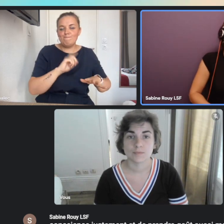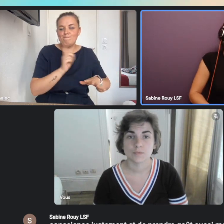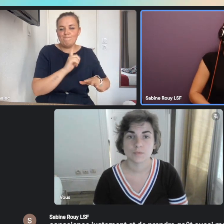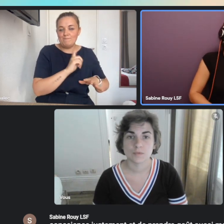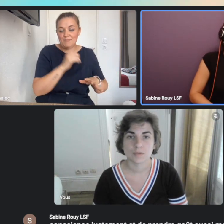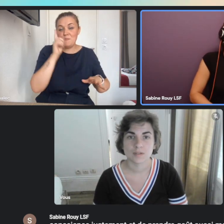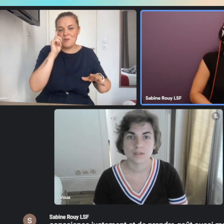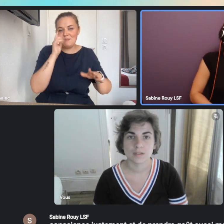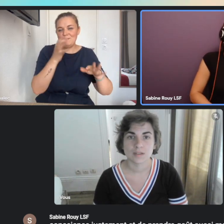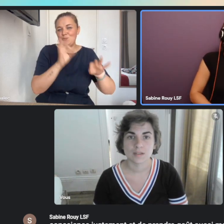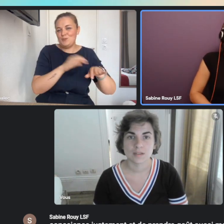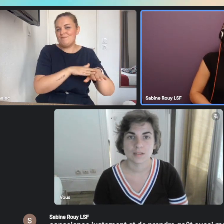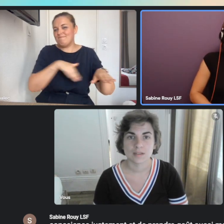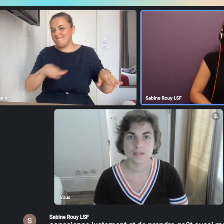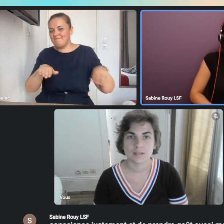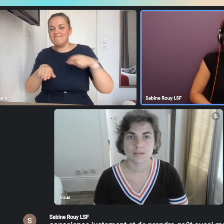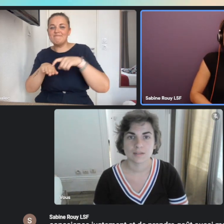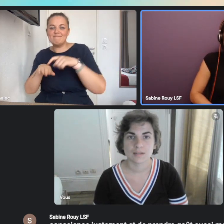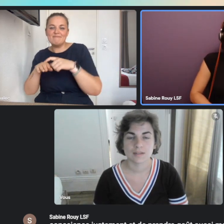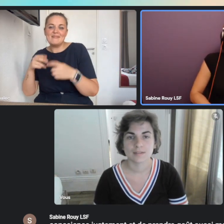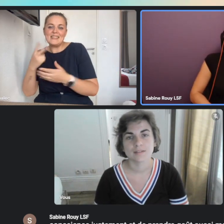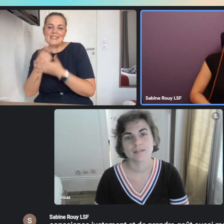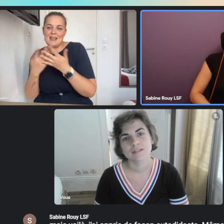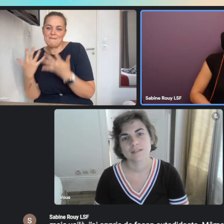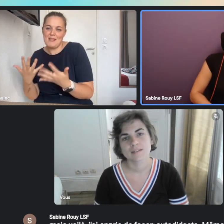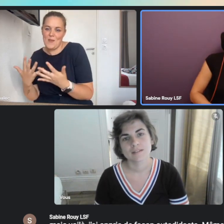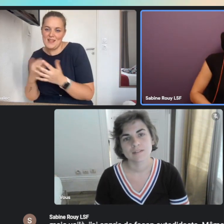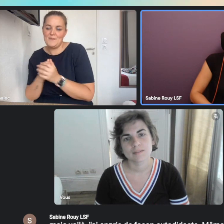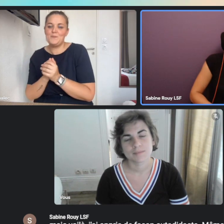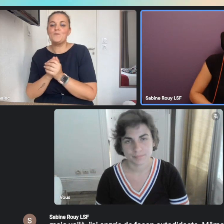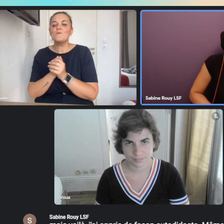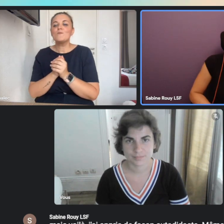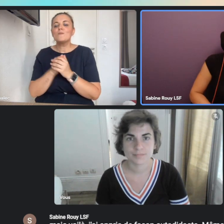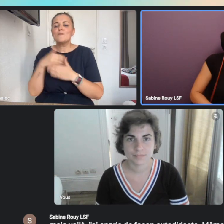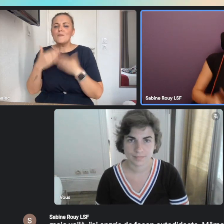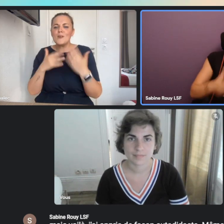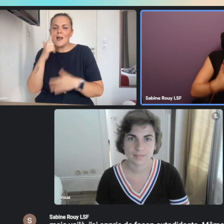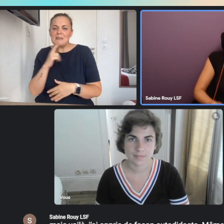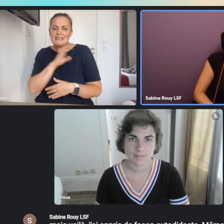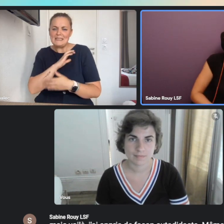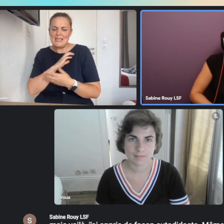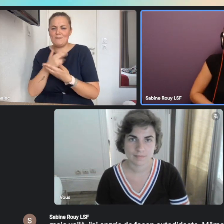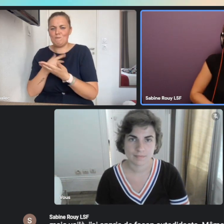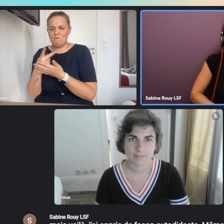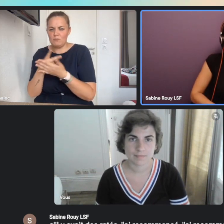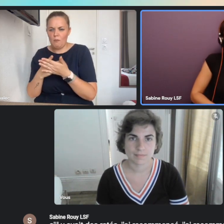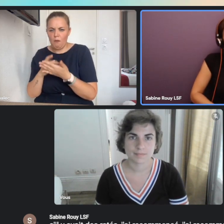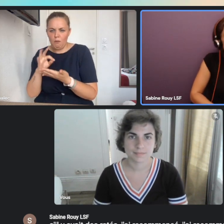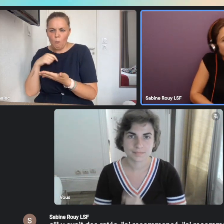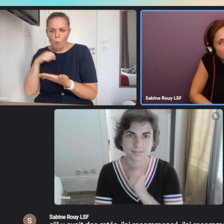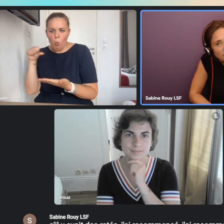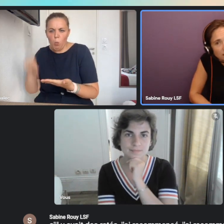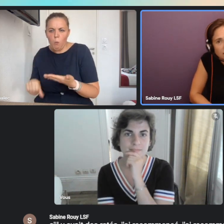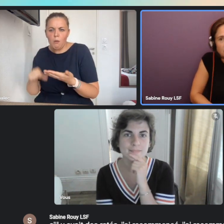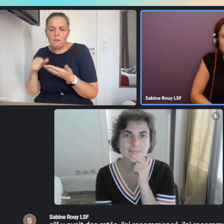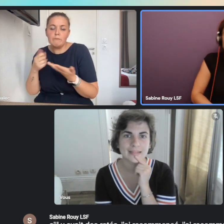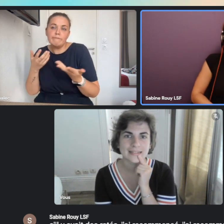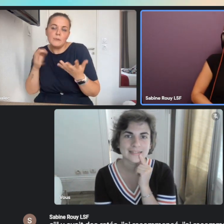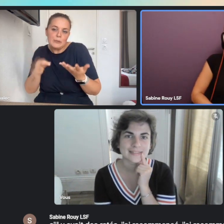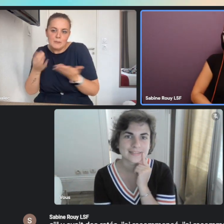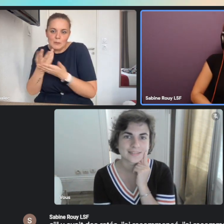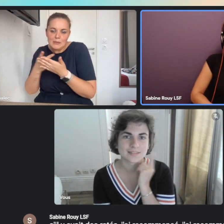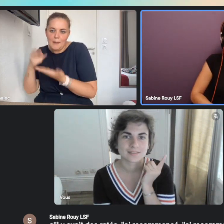les ai jetés et en fait non, j'aurais dû justement, pouvoir en parallèle faire donc du dessin manuel. Donc j'ai essayé de